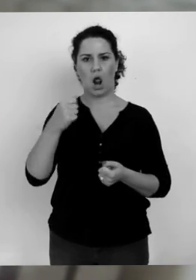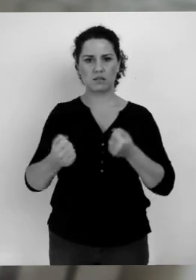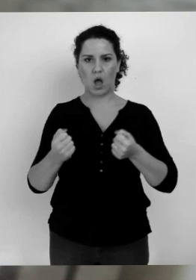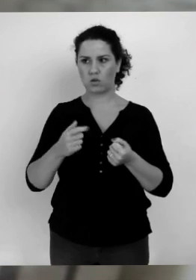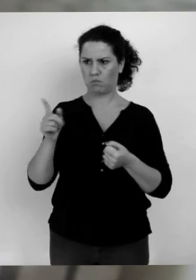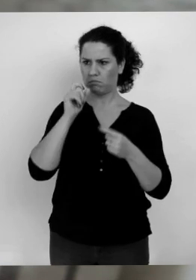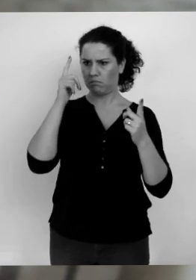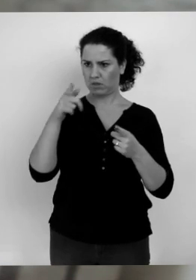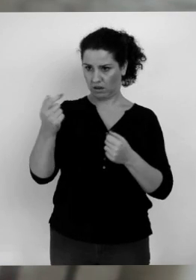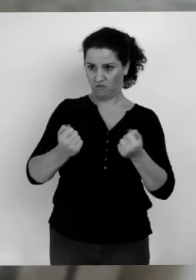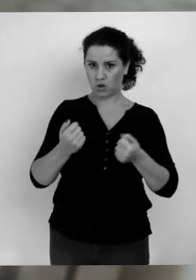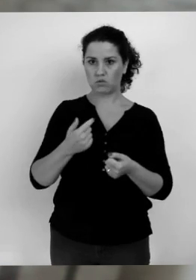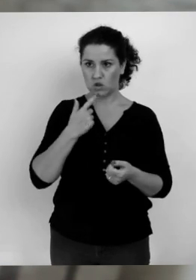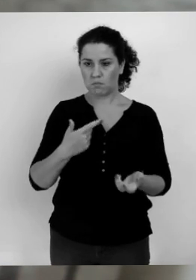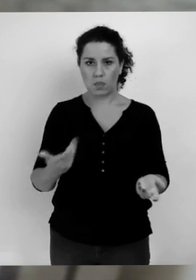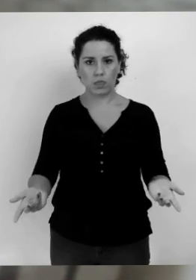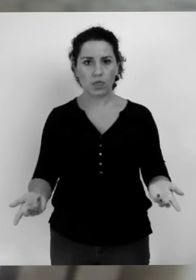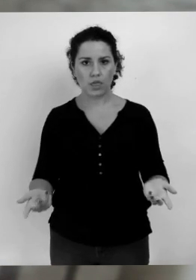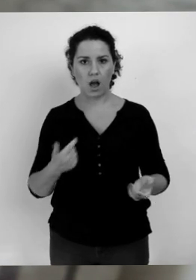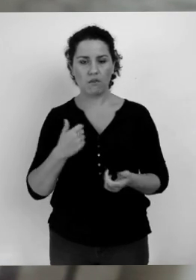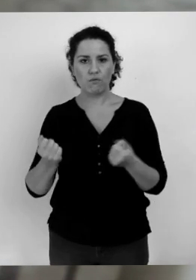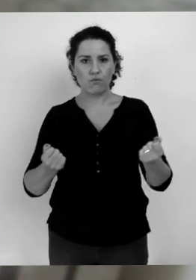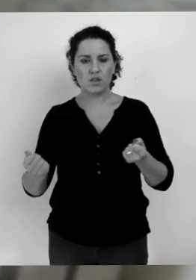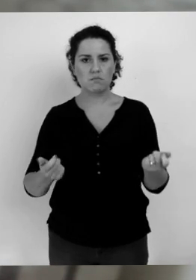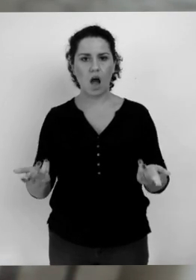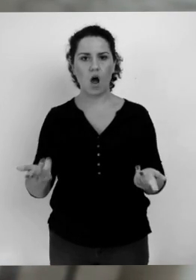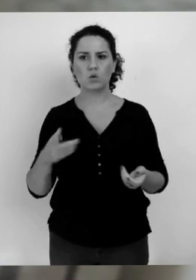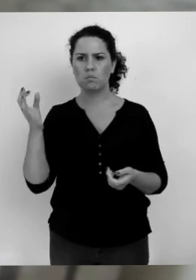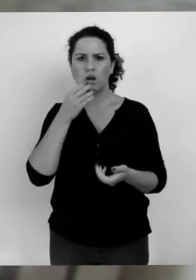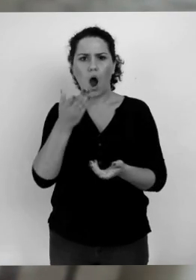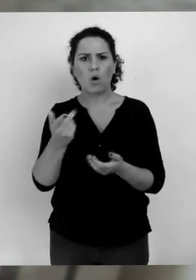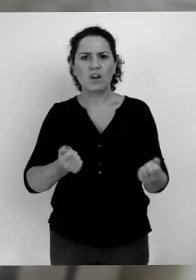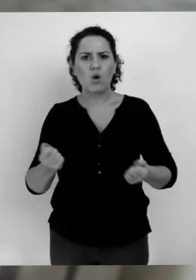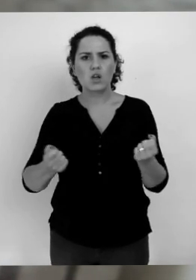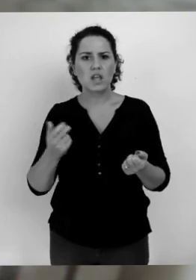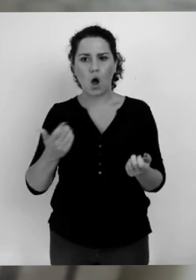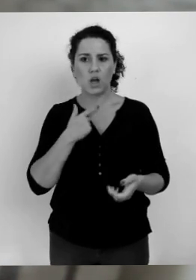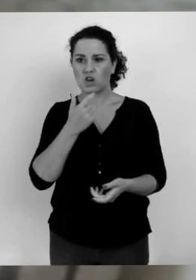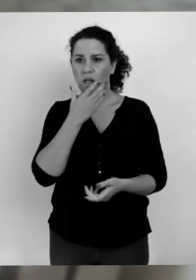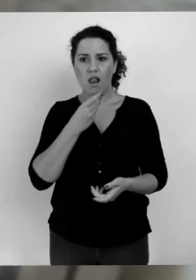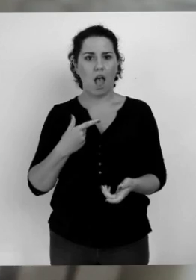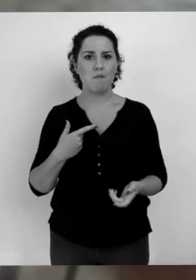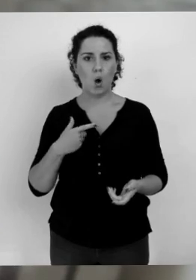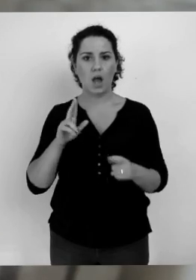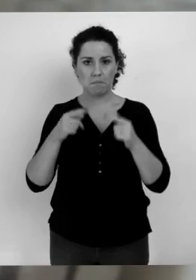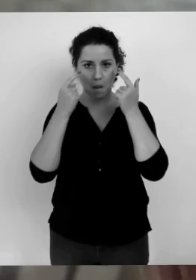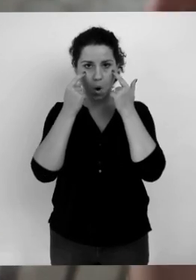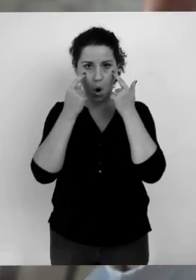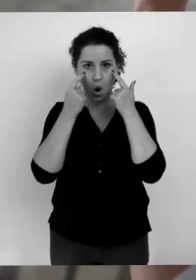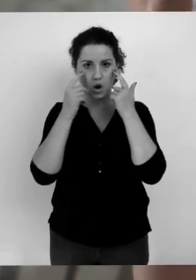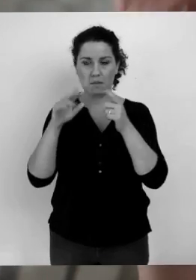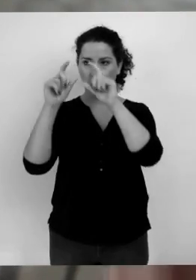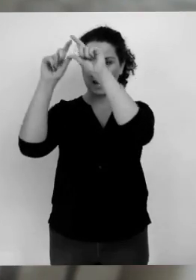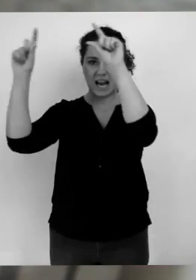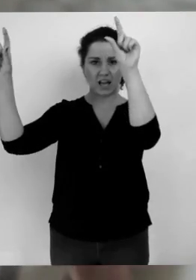pitam da vozite auto i kažem da vozim auto. Kako vi vozite auto? Ja kažem, lijepo, imam osje,